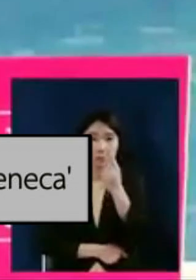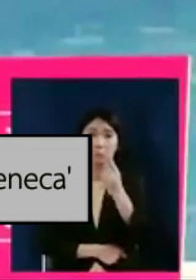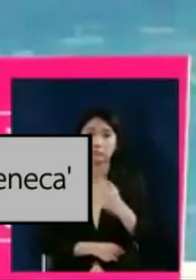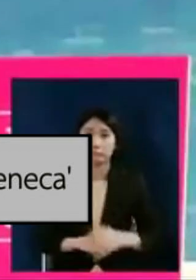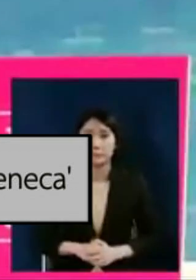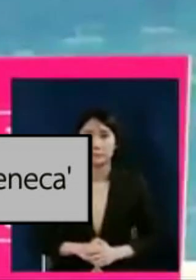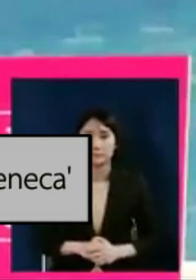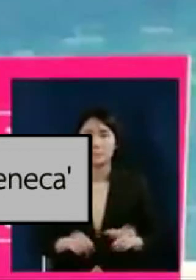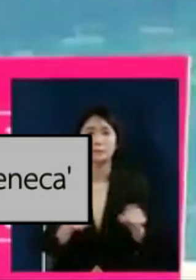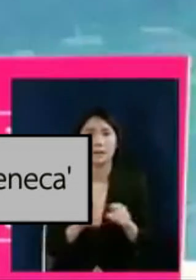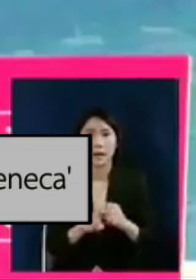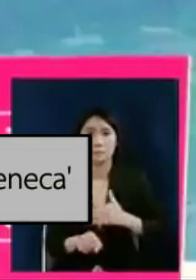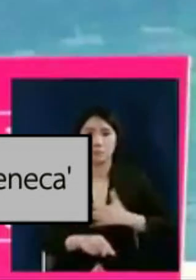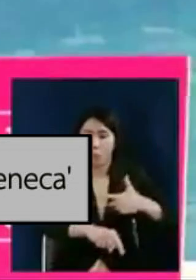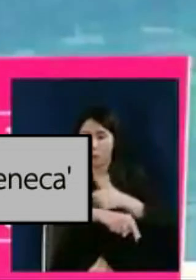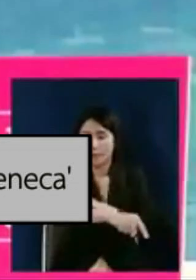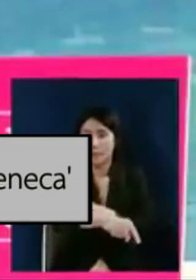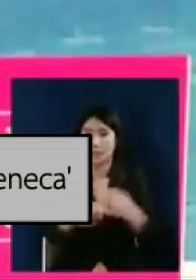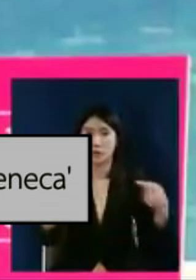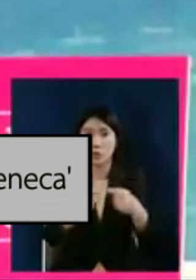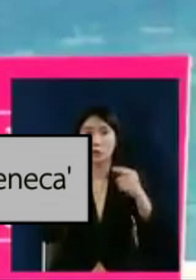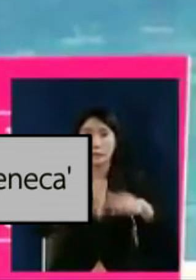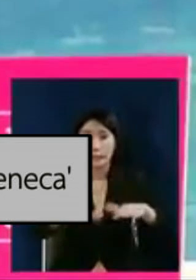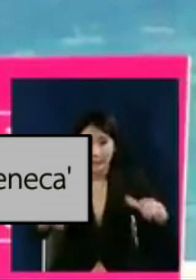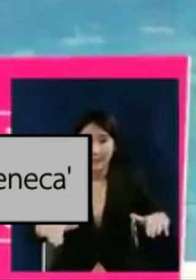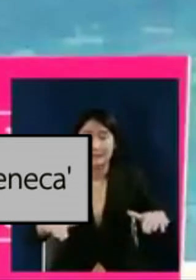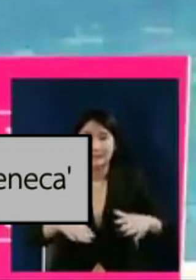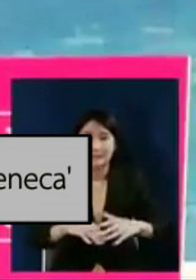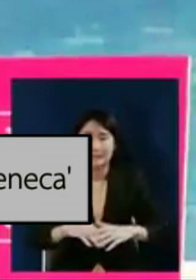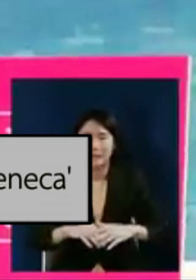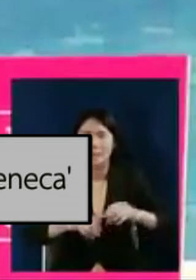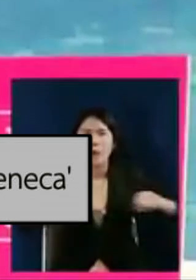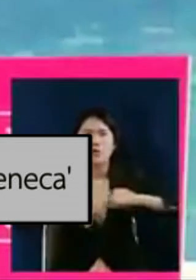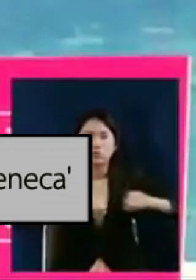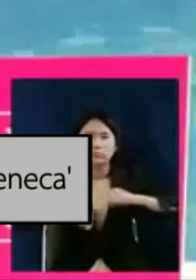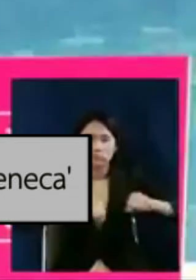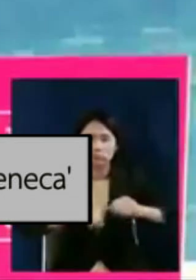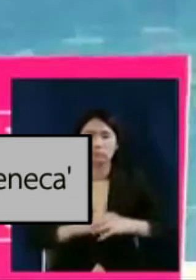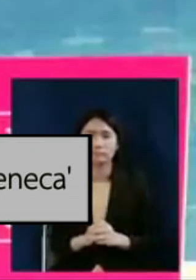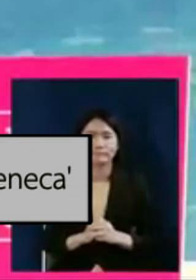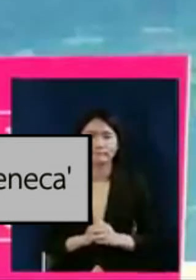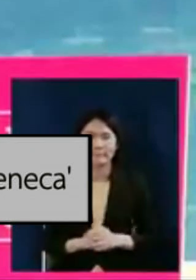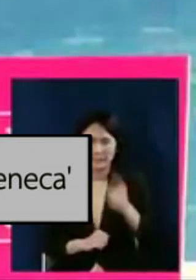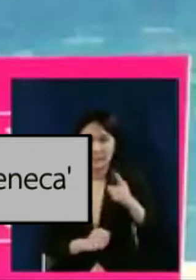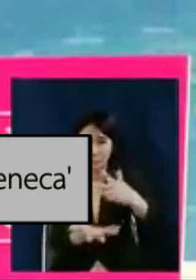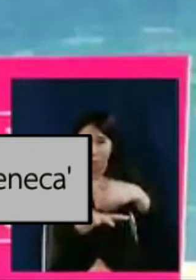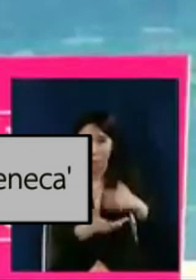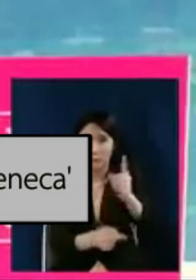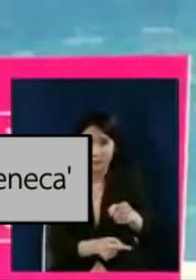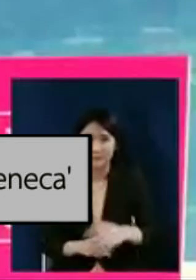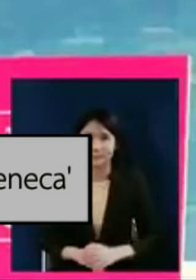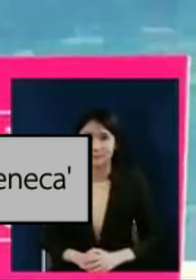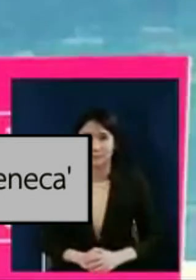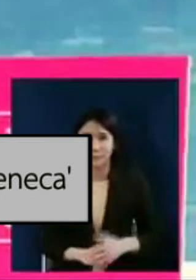กันผมฉีดวัคซีนให้กับเด็กนะครับเด็กโตวัยรุ่นนะอันนี้เรื่องจริงเลยนะฮะ